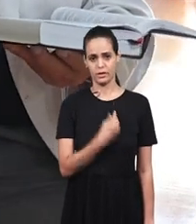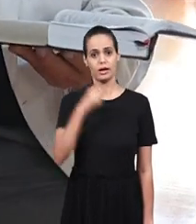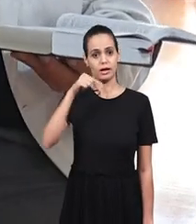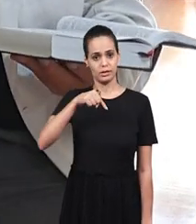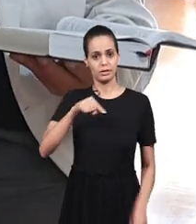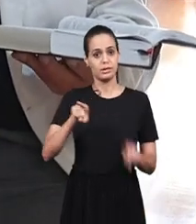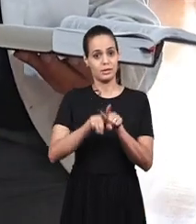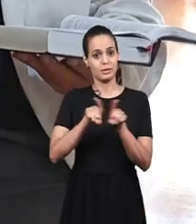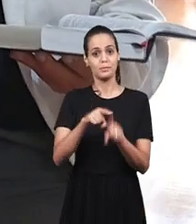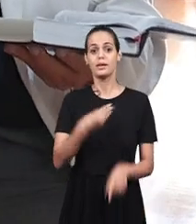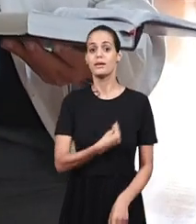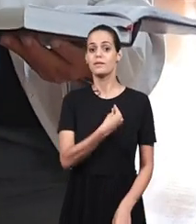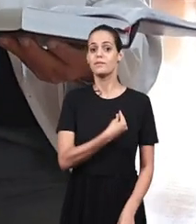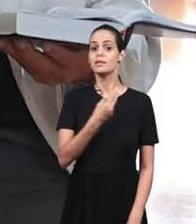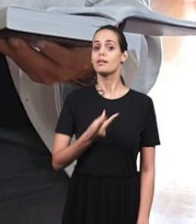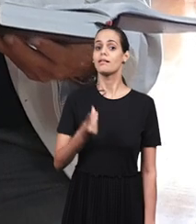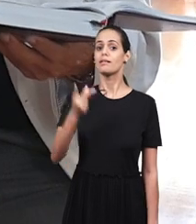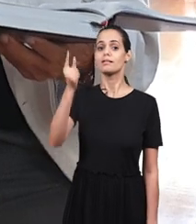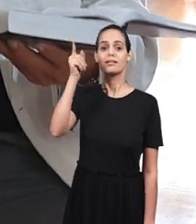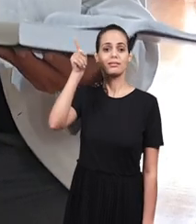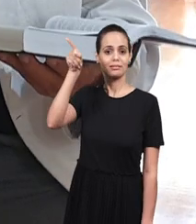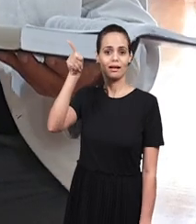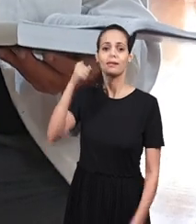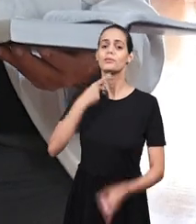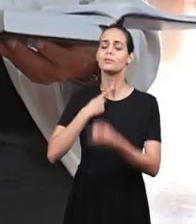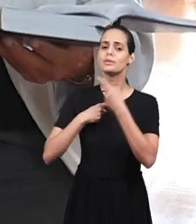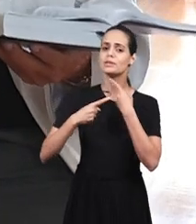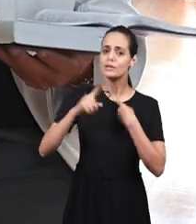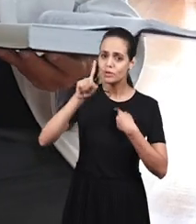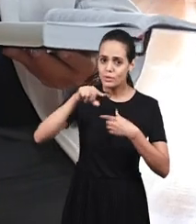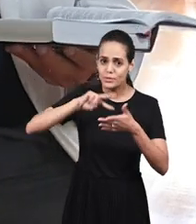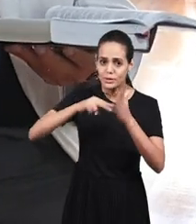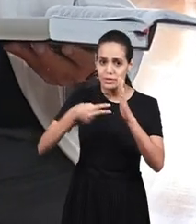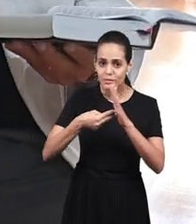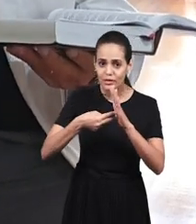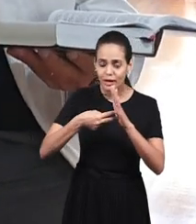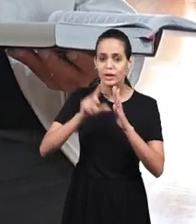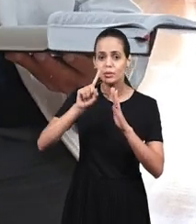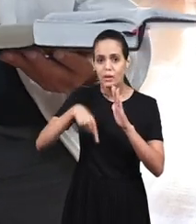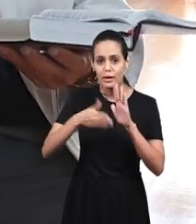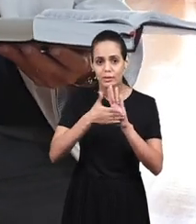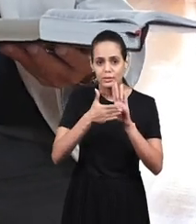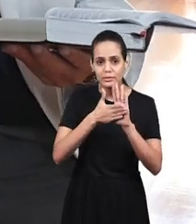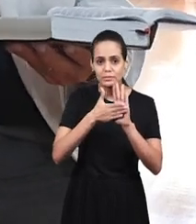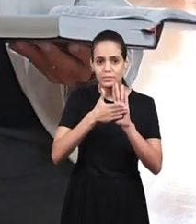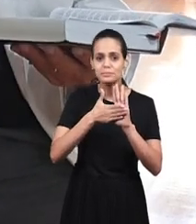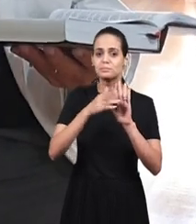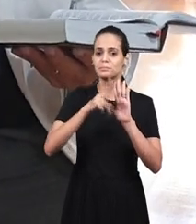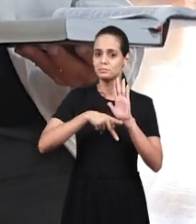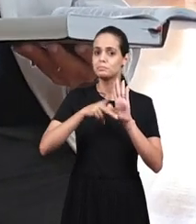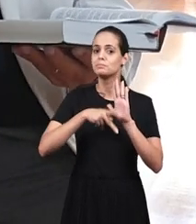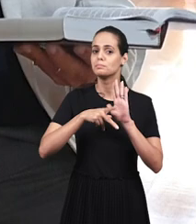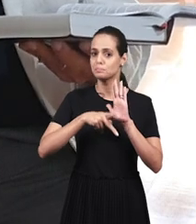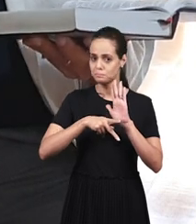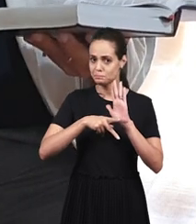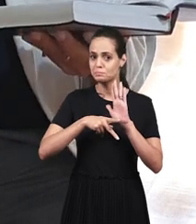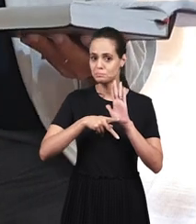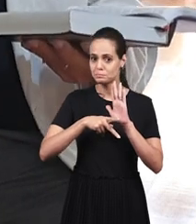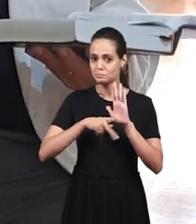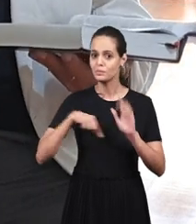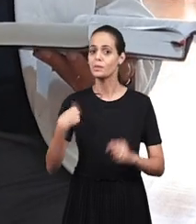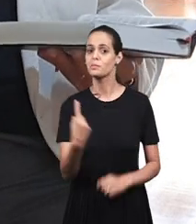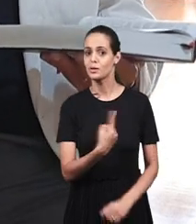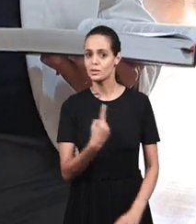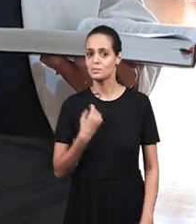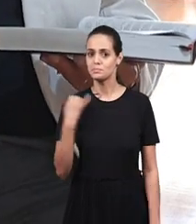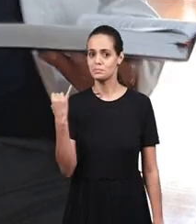Afin qu'on vive cette vie et l'autre vie. Ça, c'est la signification. Ça, c'est le désir. Ça, c'est le projet.